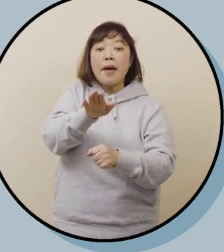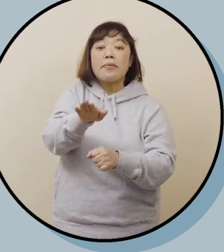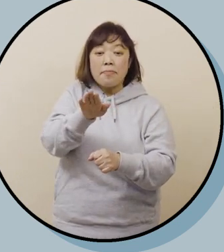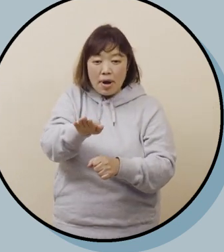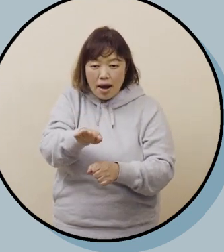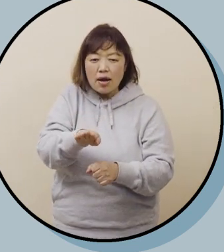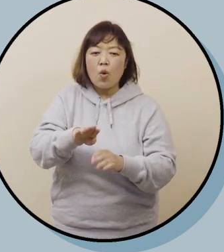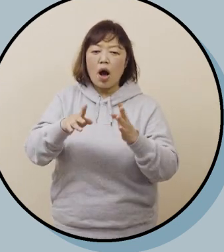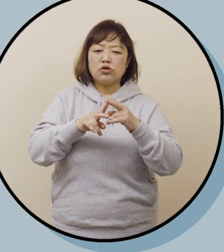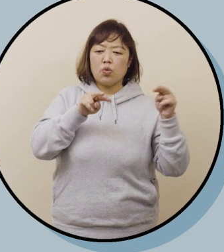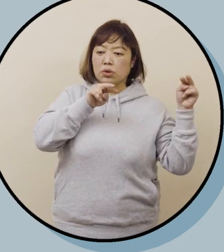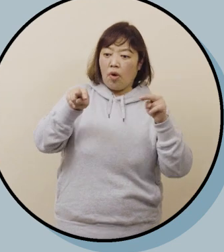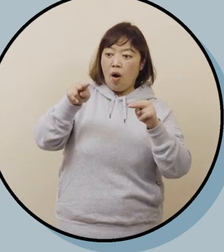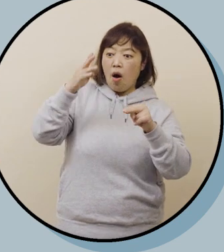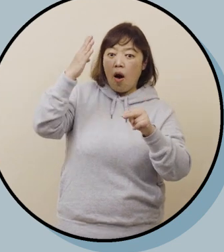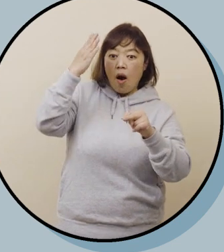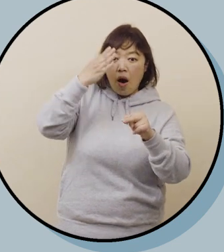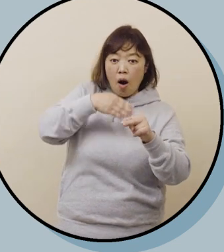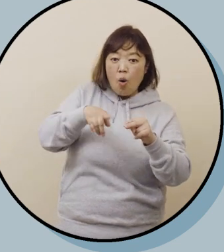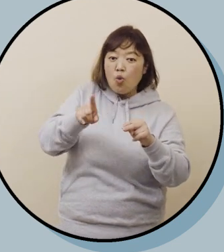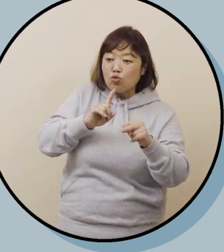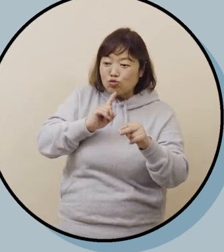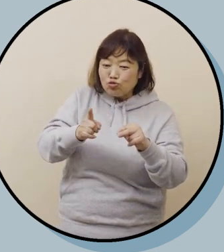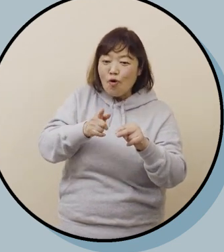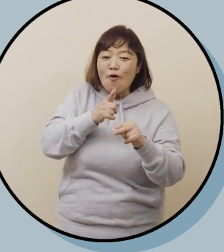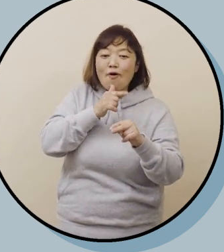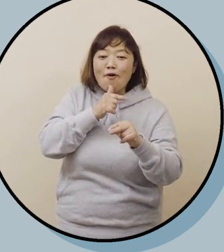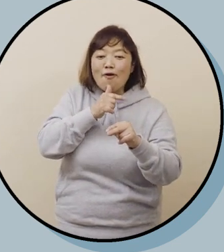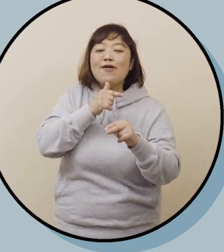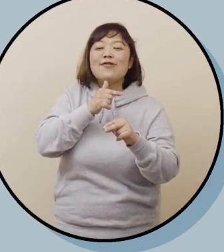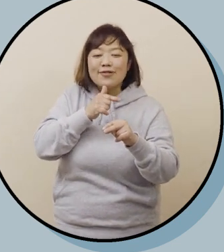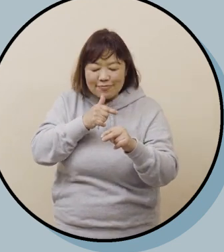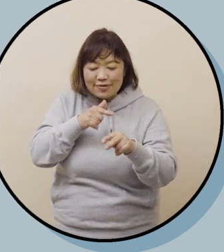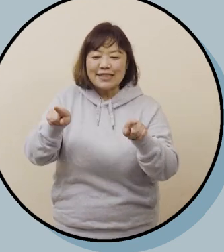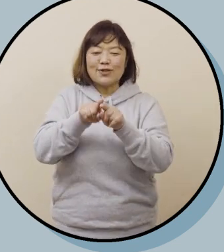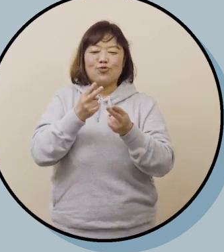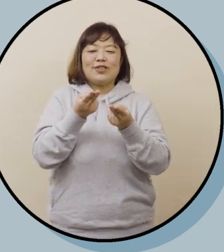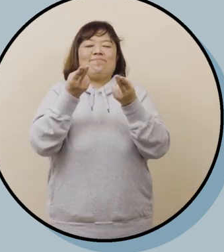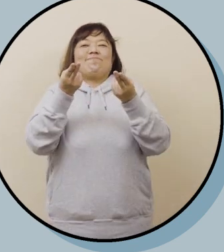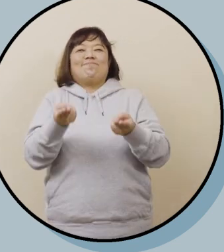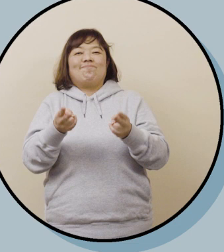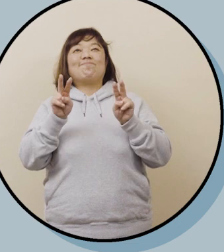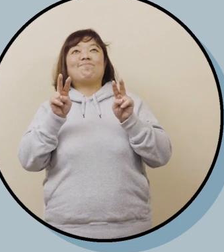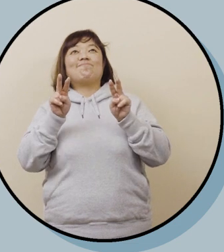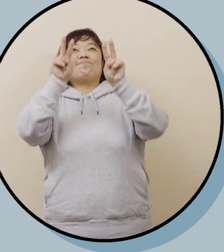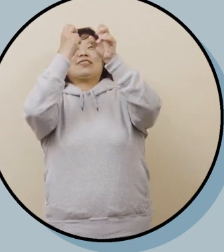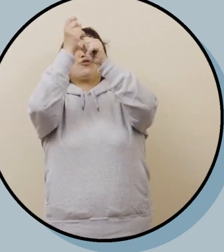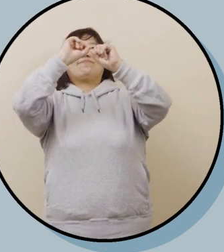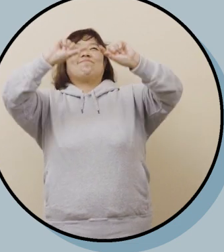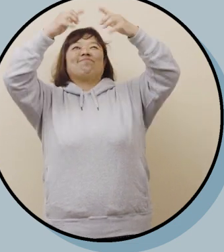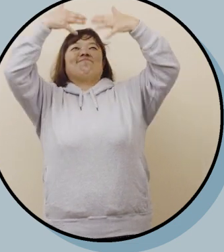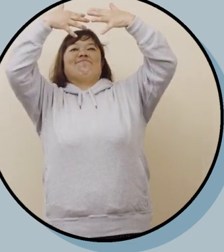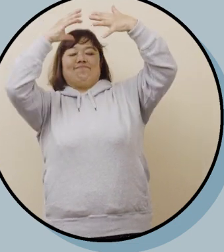その劇場を作るのであればそれをこう外側からを観察したりその人と